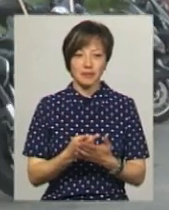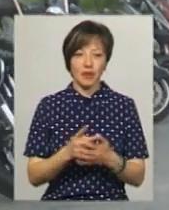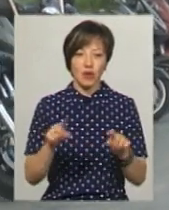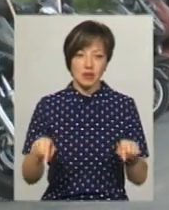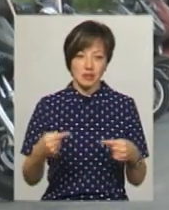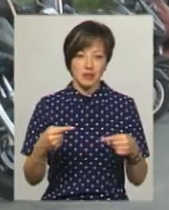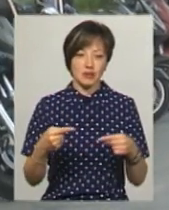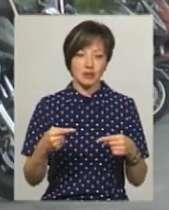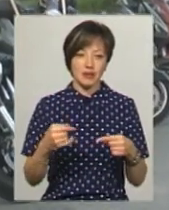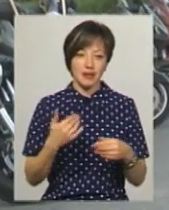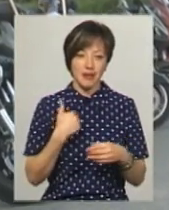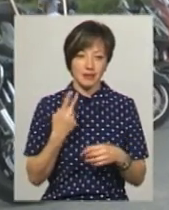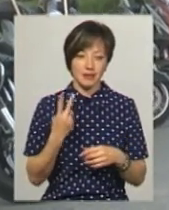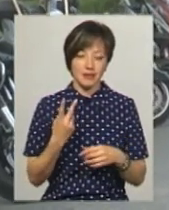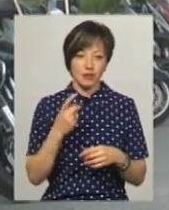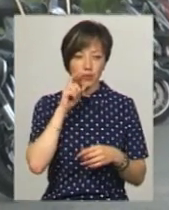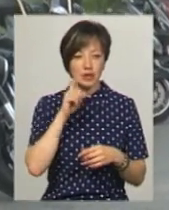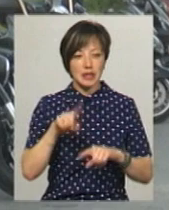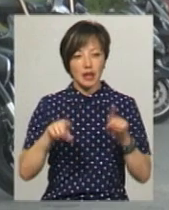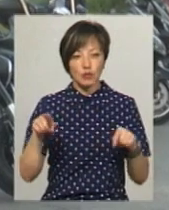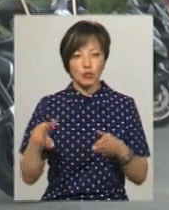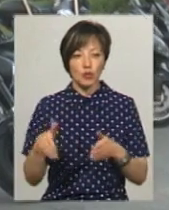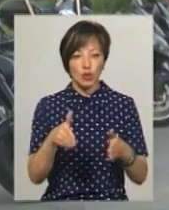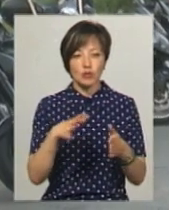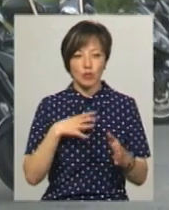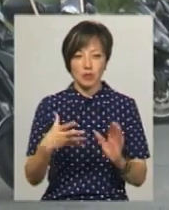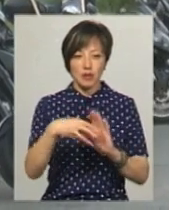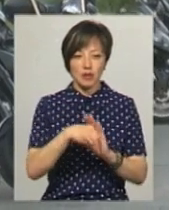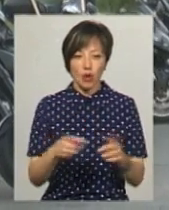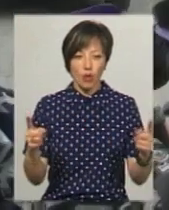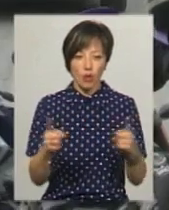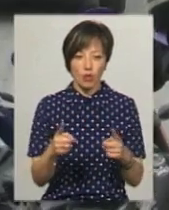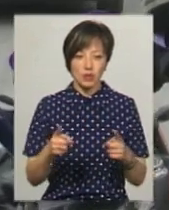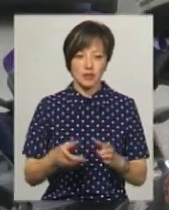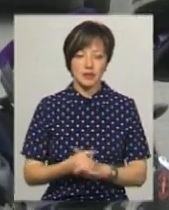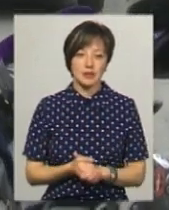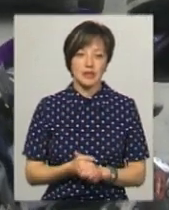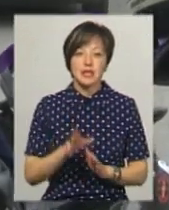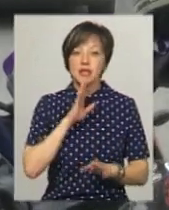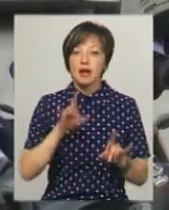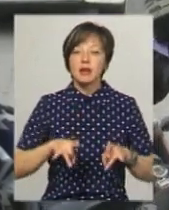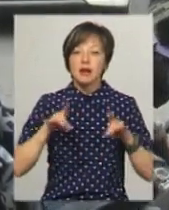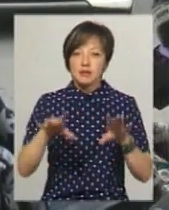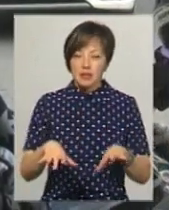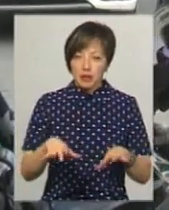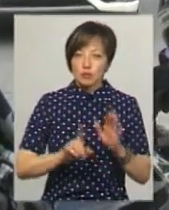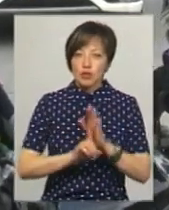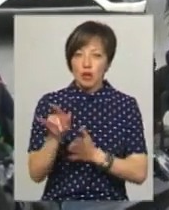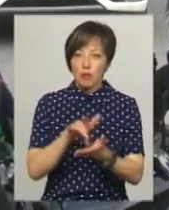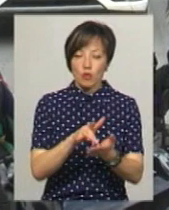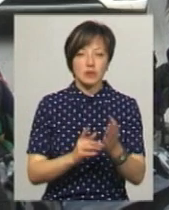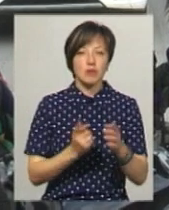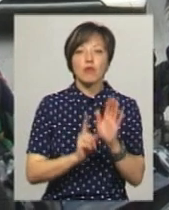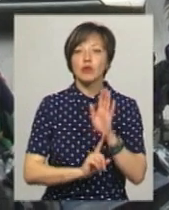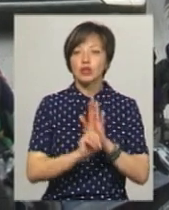організатор, і їду я. І дехто там по дорозі приєднувся на дуже короткі проміжки. Австралійка Колет Едлін розпочала подорож із